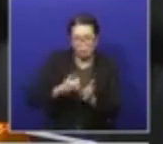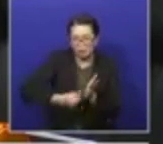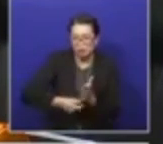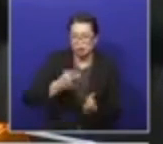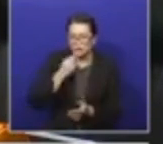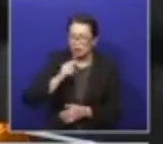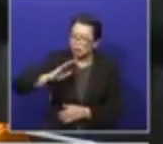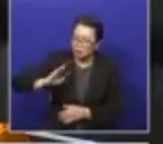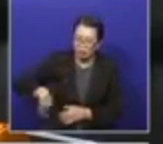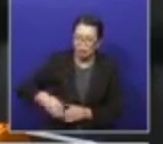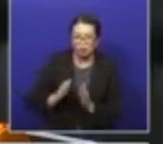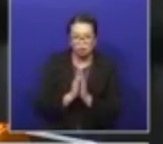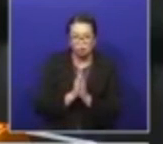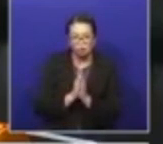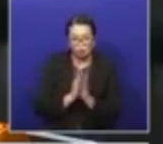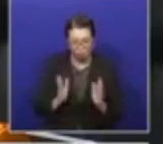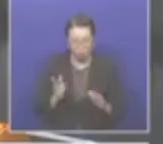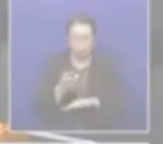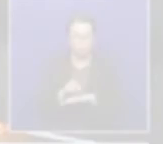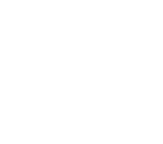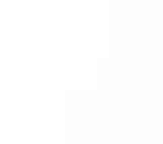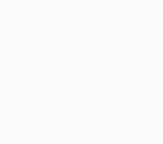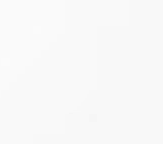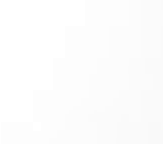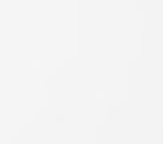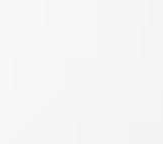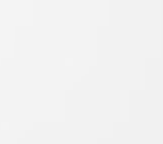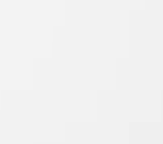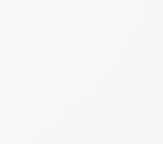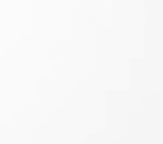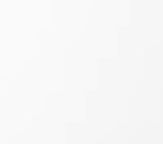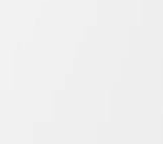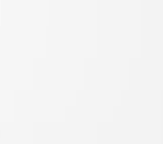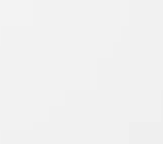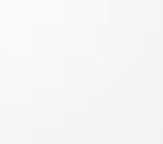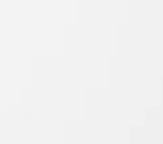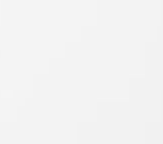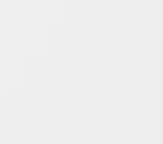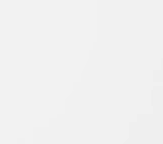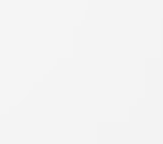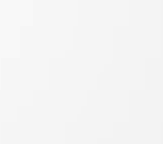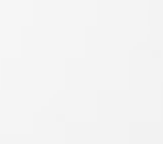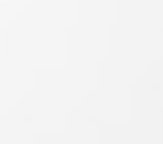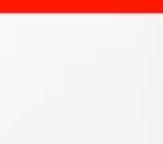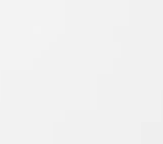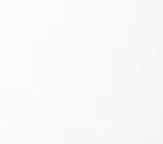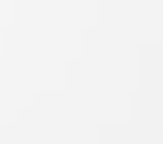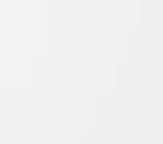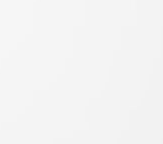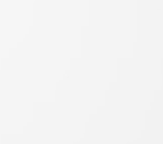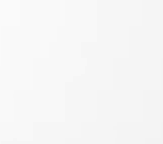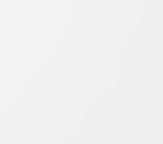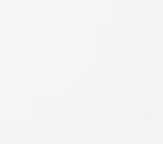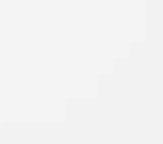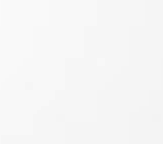ก็กราบขอบคุณท่านประธานด้วยความเคารพครับขอบคุณครับ ถ้าชอบคลิปนี้อย่าลืมกดติดตาม Subscribe